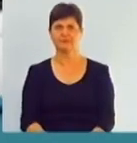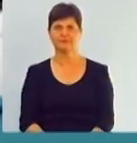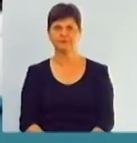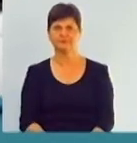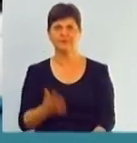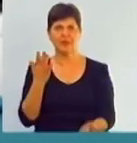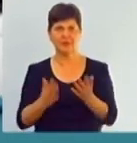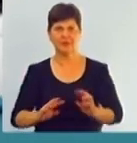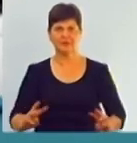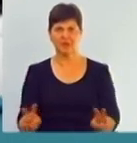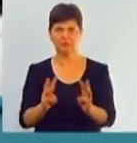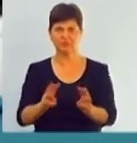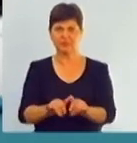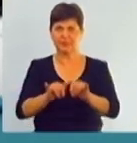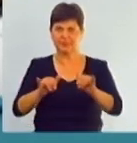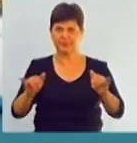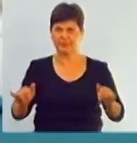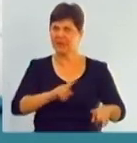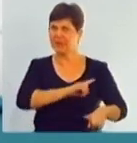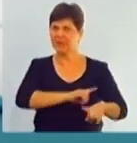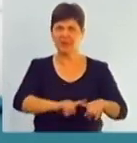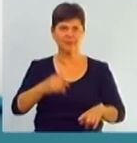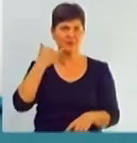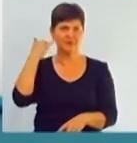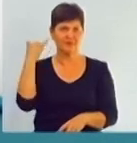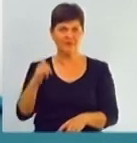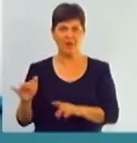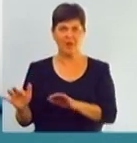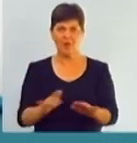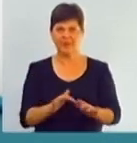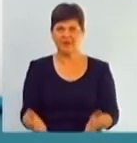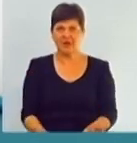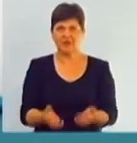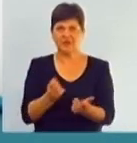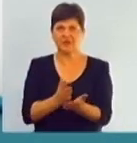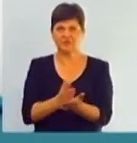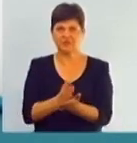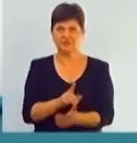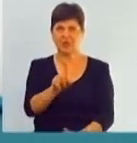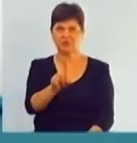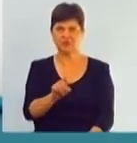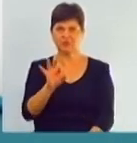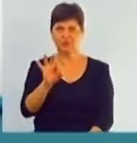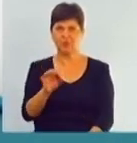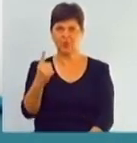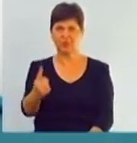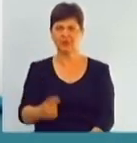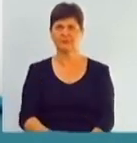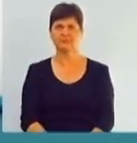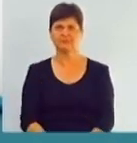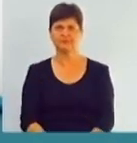Якщо пожежа набула розмаху, терміново зателефонуйте в оперативно-рятувальну службу за номером 101.